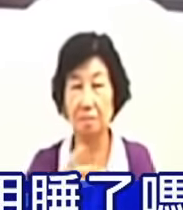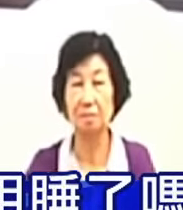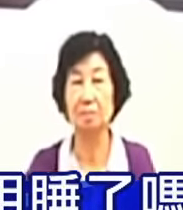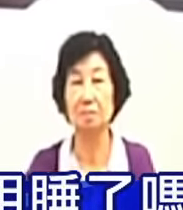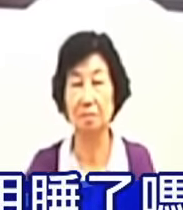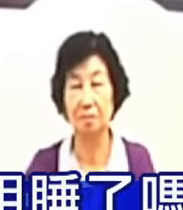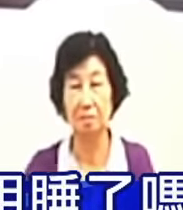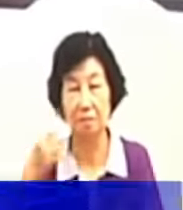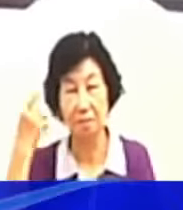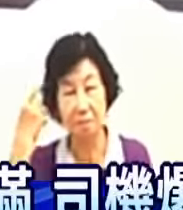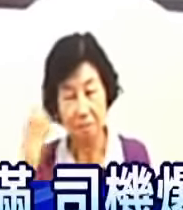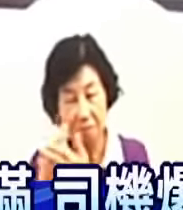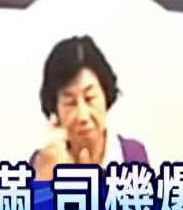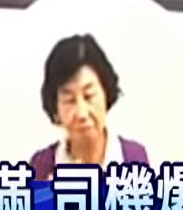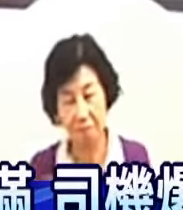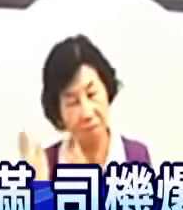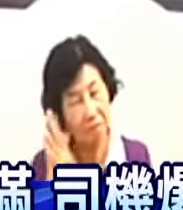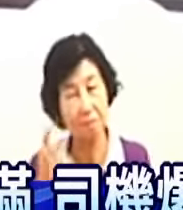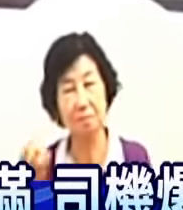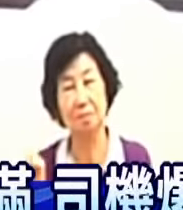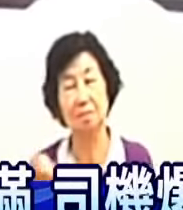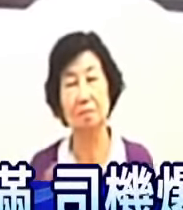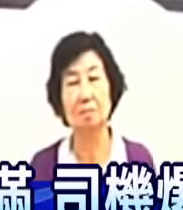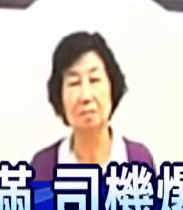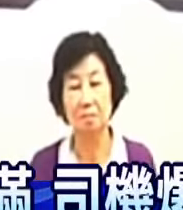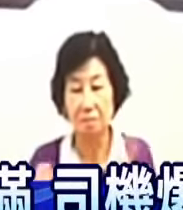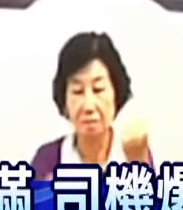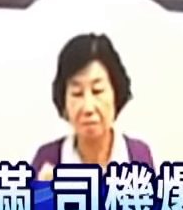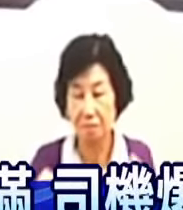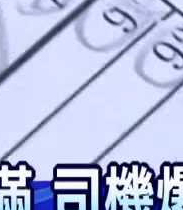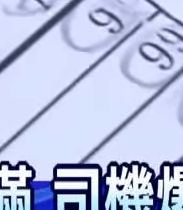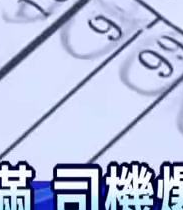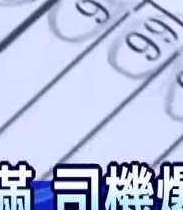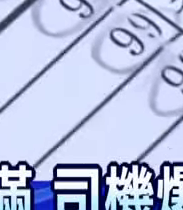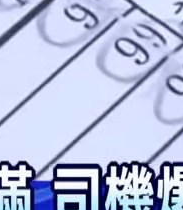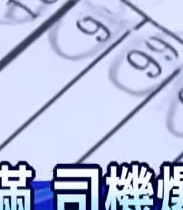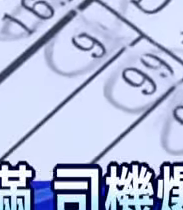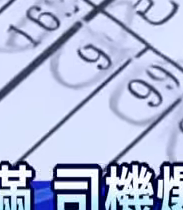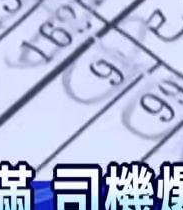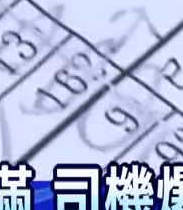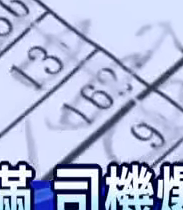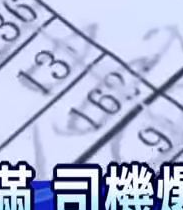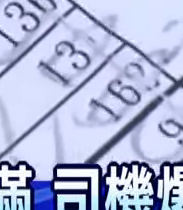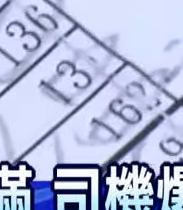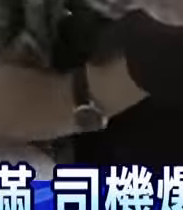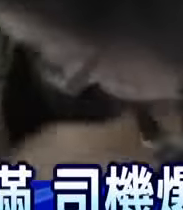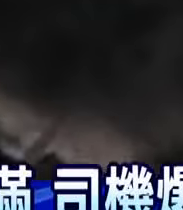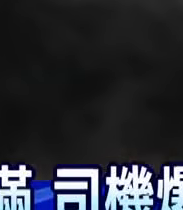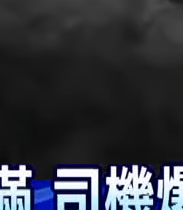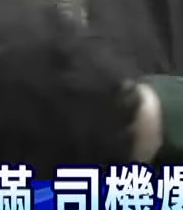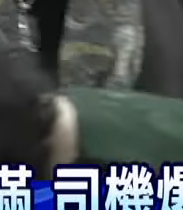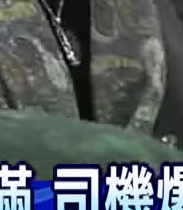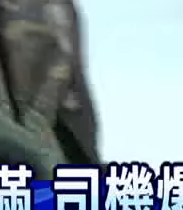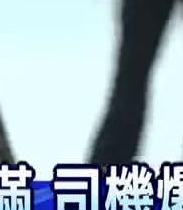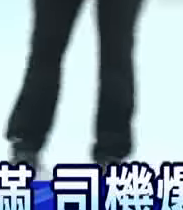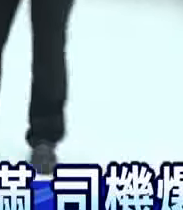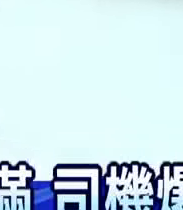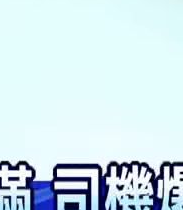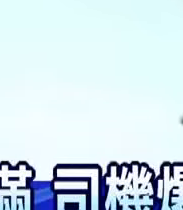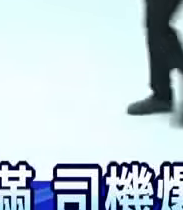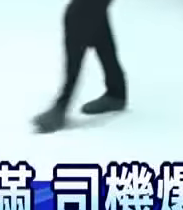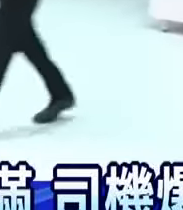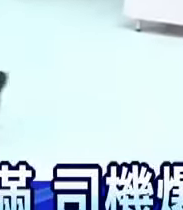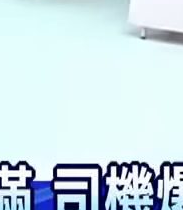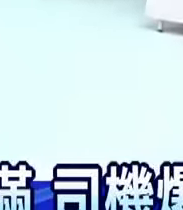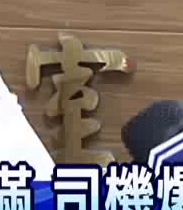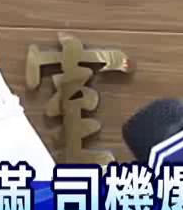17、15、16、16，这是没可能吗？ 议员点名市府局处首长驾驶爆肝工作严重超时，就连高雄市长陈菊的两个司机也